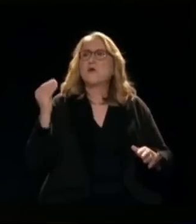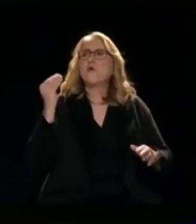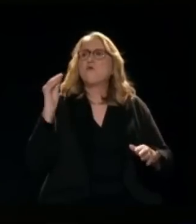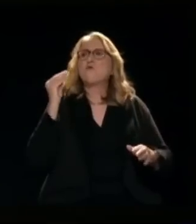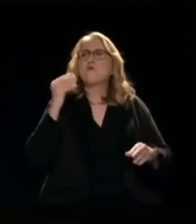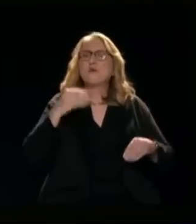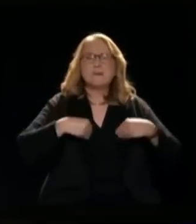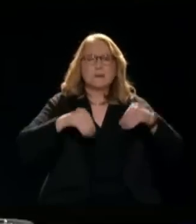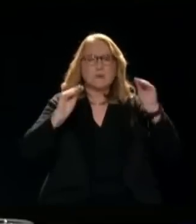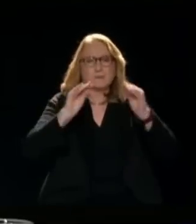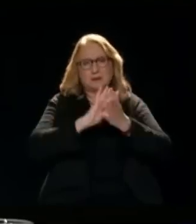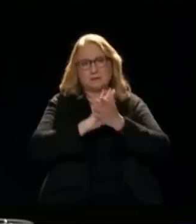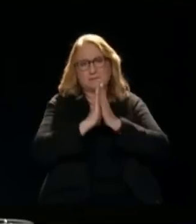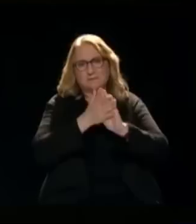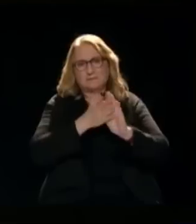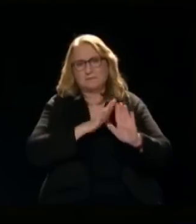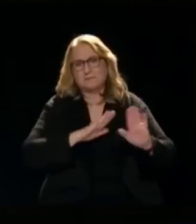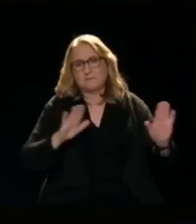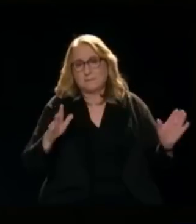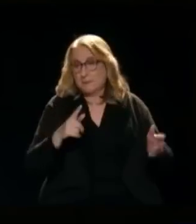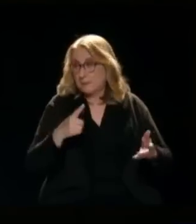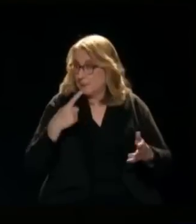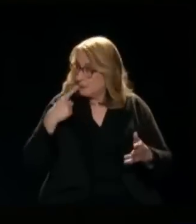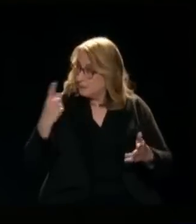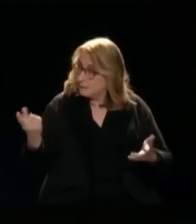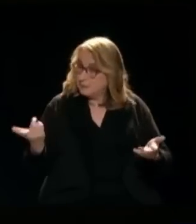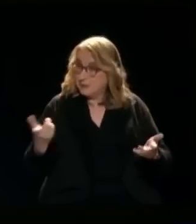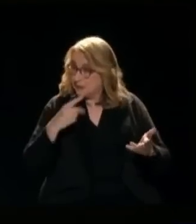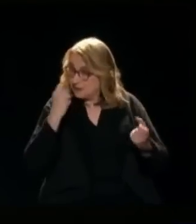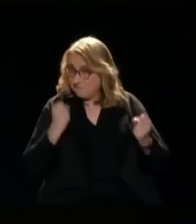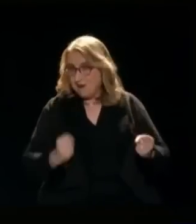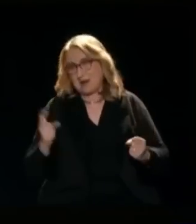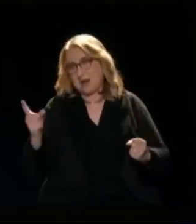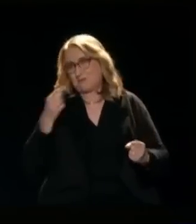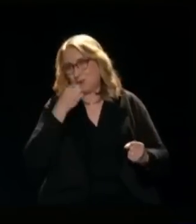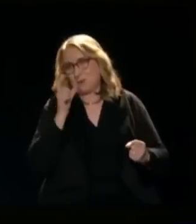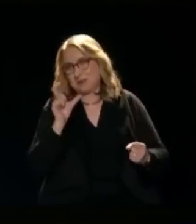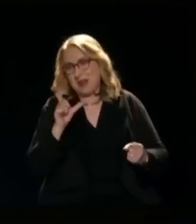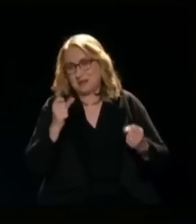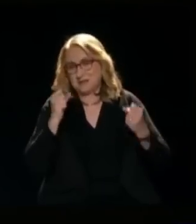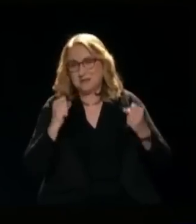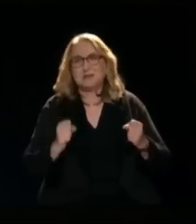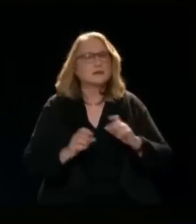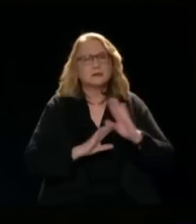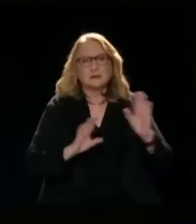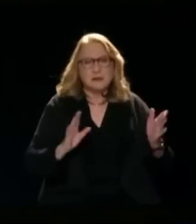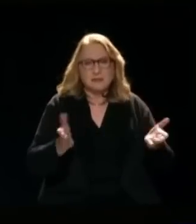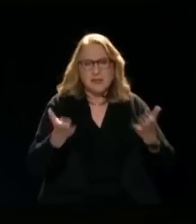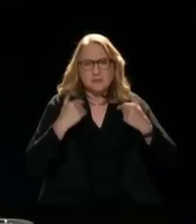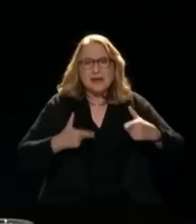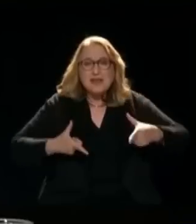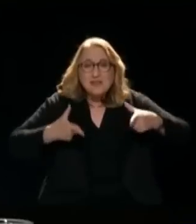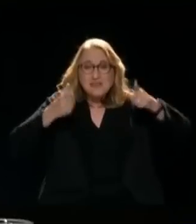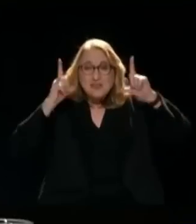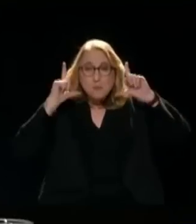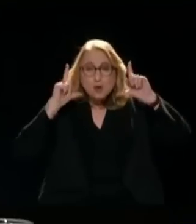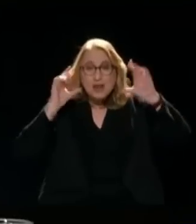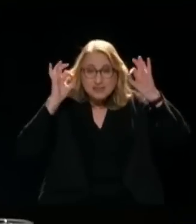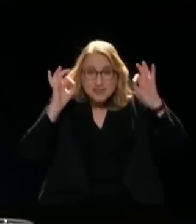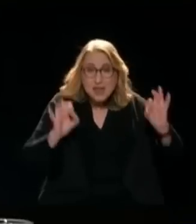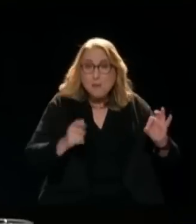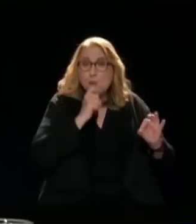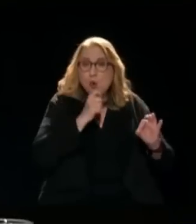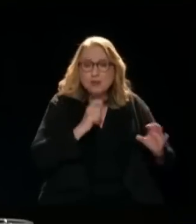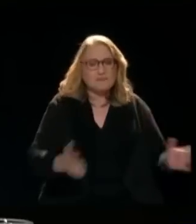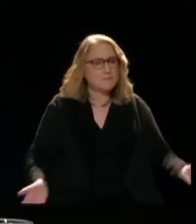κάποιος. Σας το λέω. Άλλο δηλαδή να μιλάει κάποιος για δυσλειτουργίες, για προβλήματα, ότι από κάπου δεν μπάζει. Δεν υπάρχει δημοκρατικό πολίτευμα. Τελεία. Τι πολίτευμα